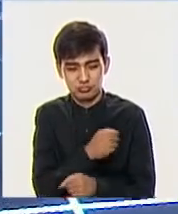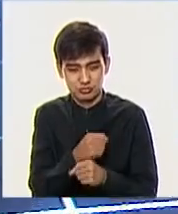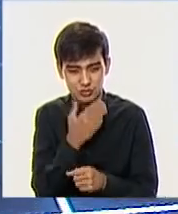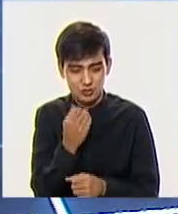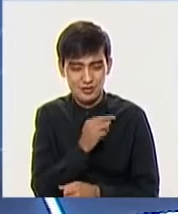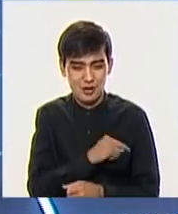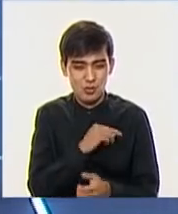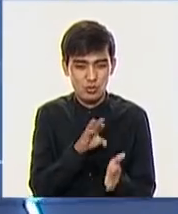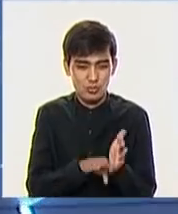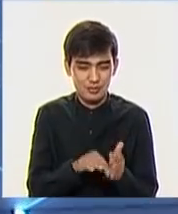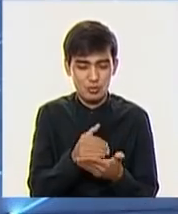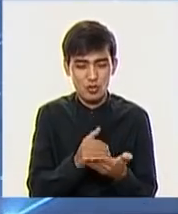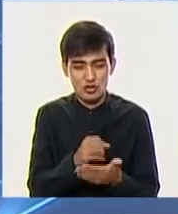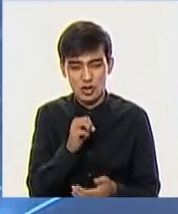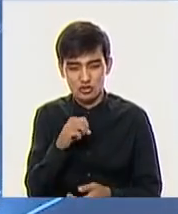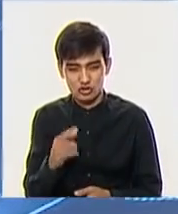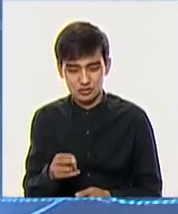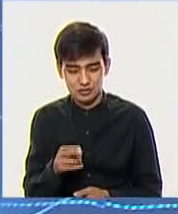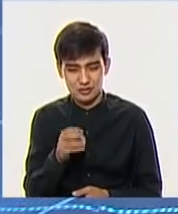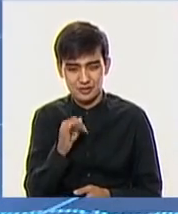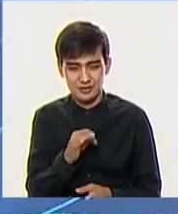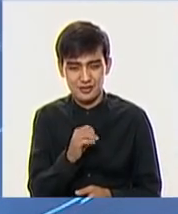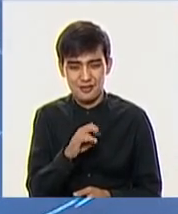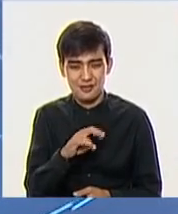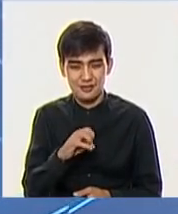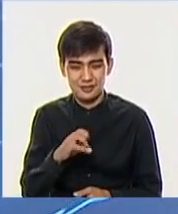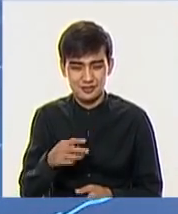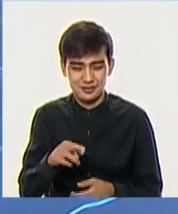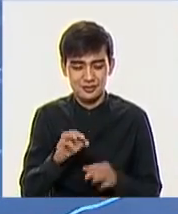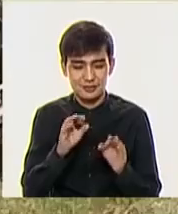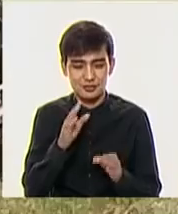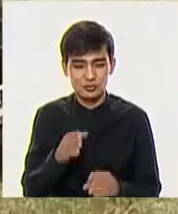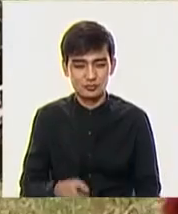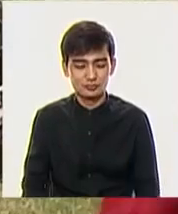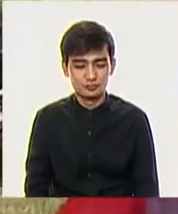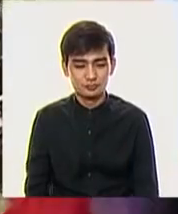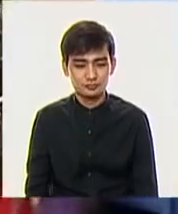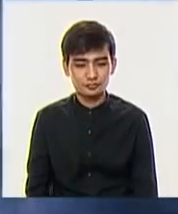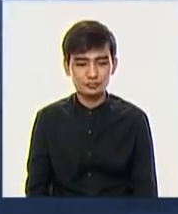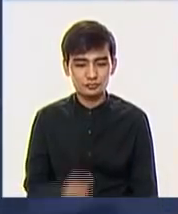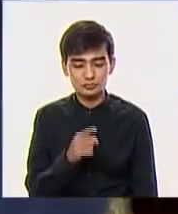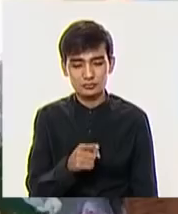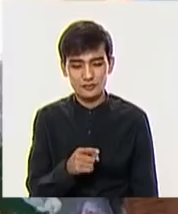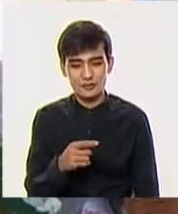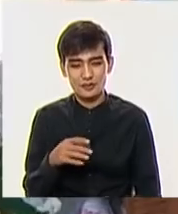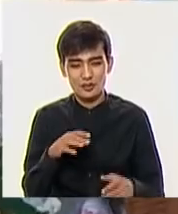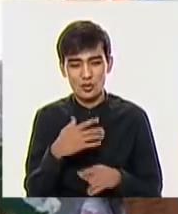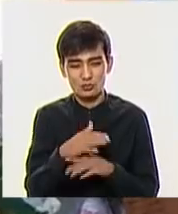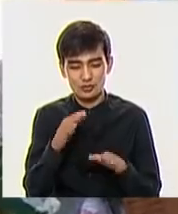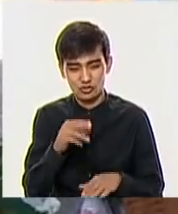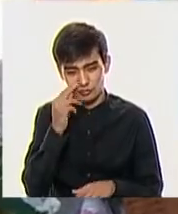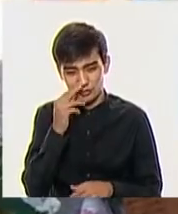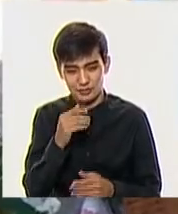тому же работают без приложения ШИХ. Анастасия Новикова с подробностями. Эта аллея у рынка в Шымкенте стала